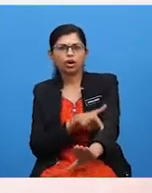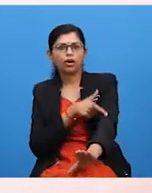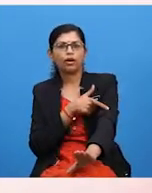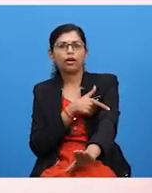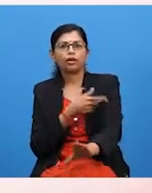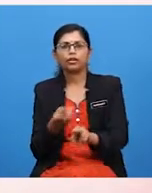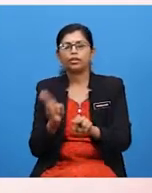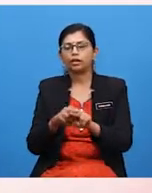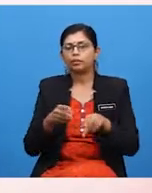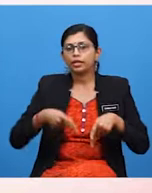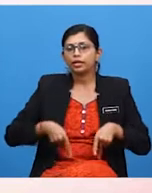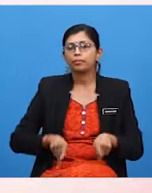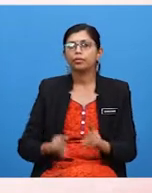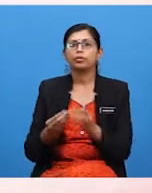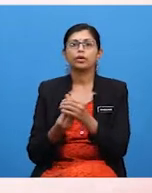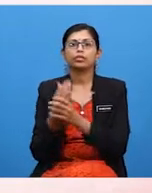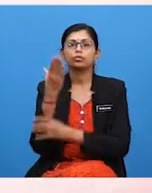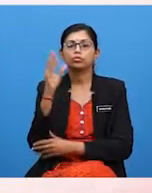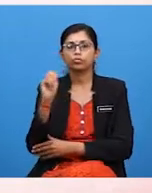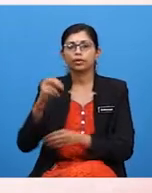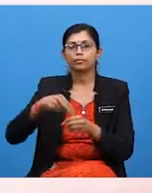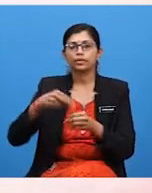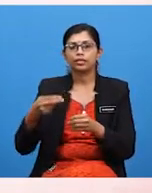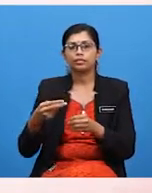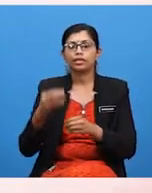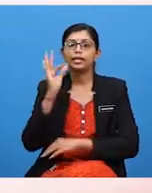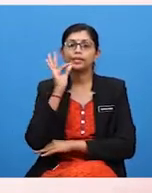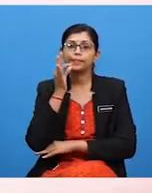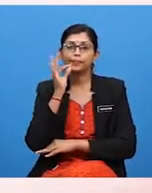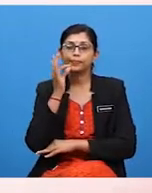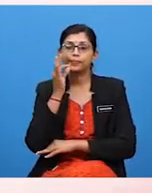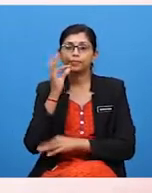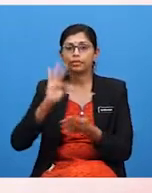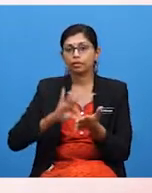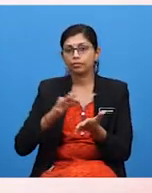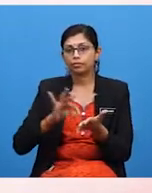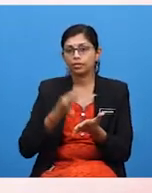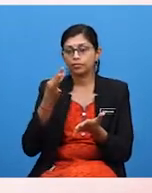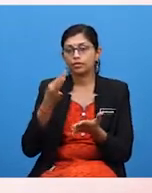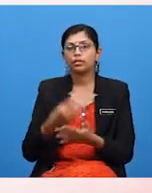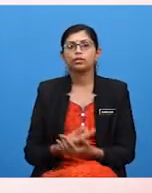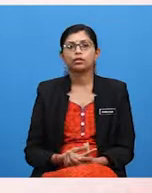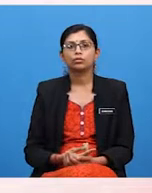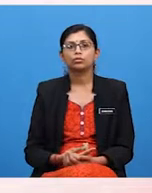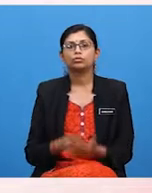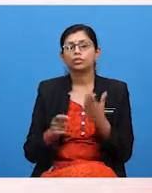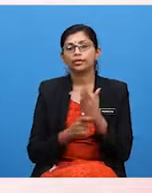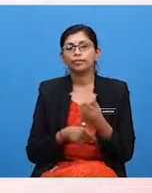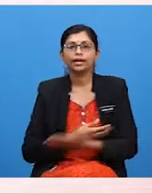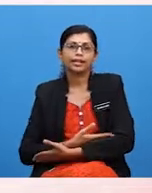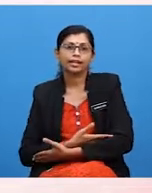panjang. Hal ini menambah peluang tumbuhan menghasilkan biji